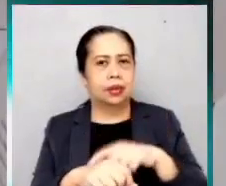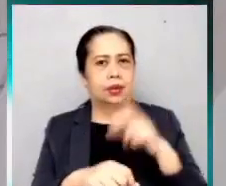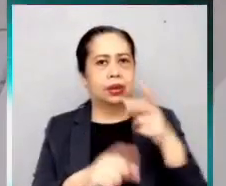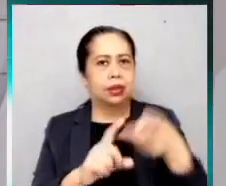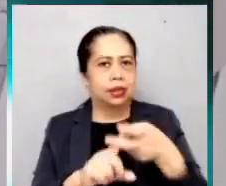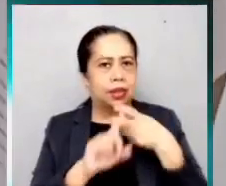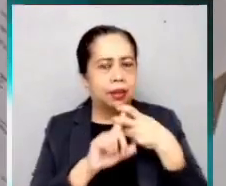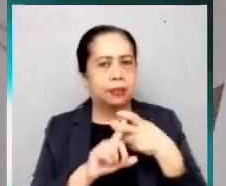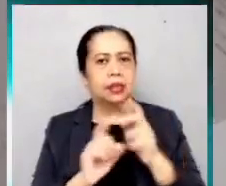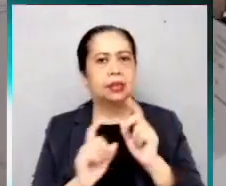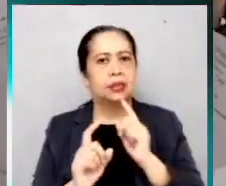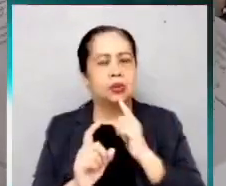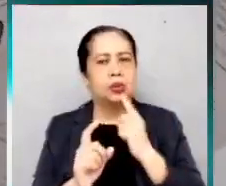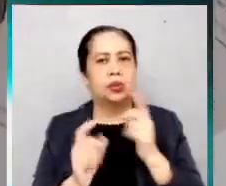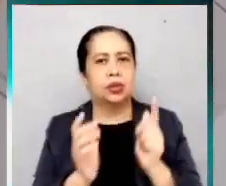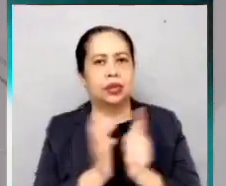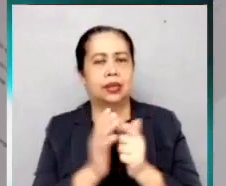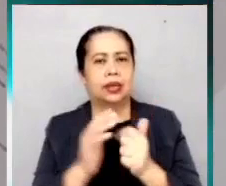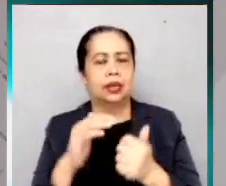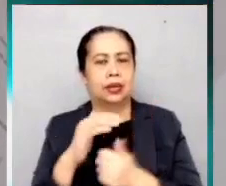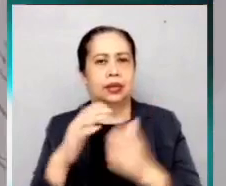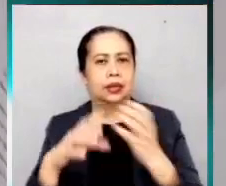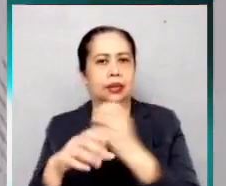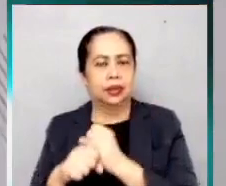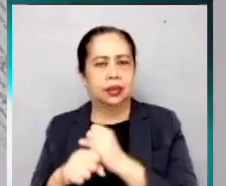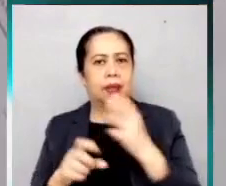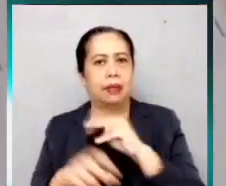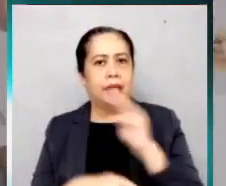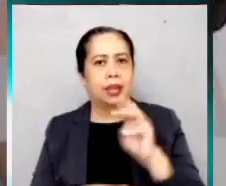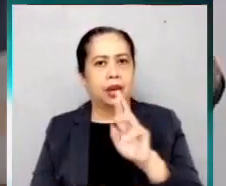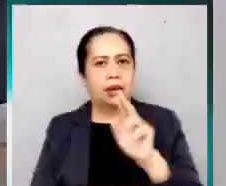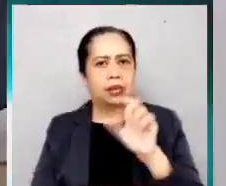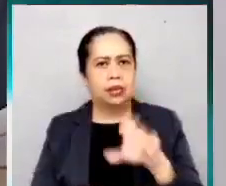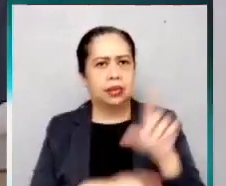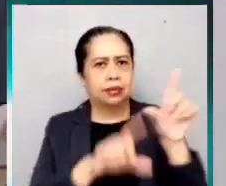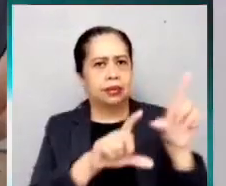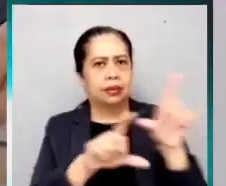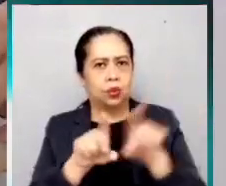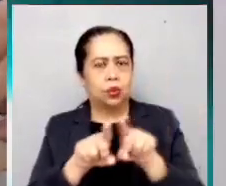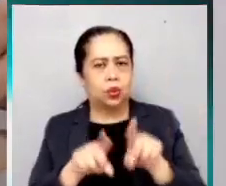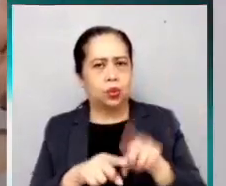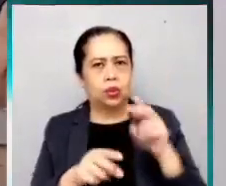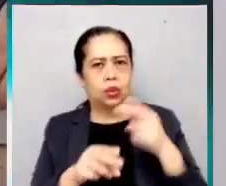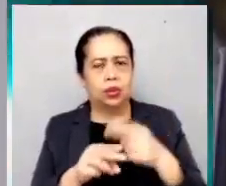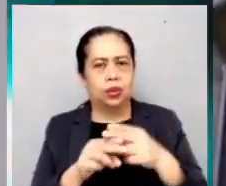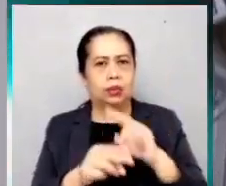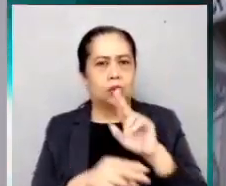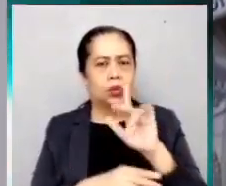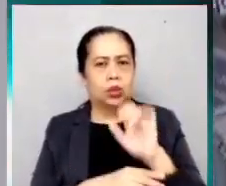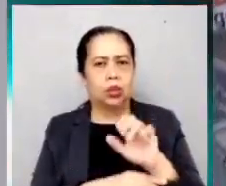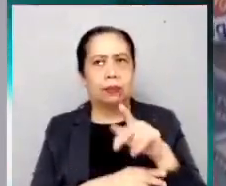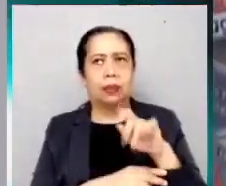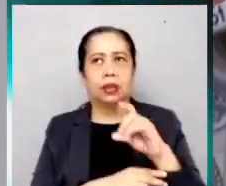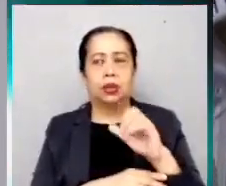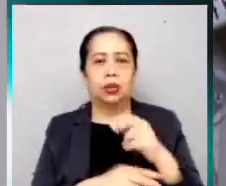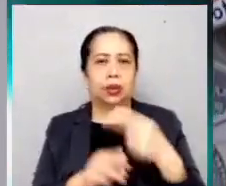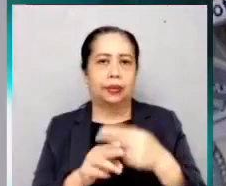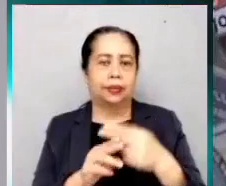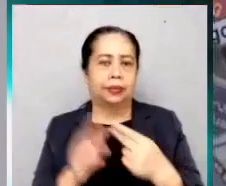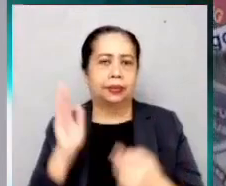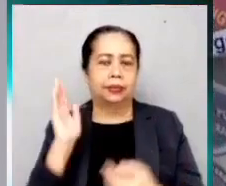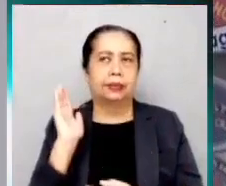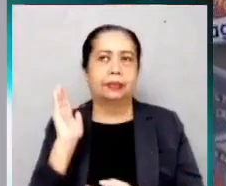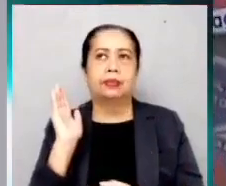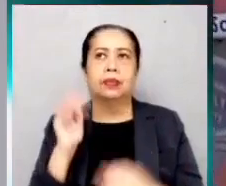illegal detention sa Manila RTC, nahaharap din ang isa sa mga akusadong si Julie Patidongan alias Dondon sa kaso